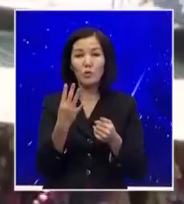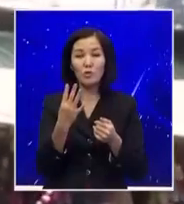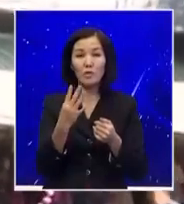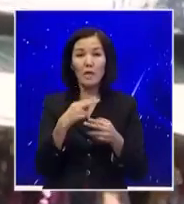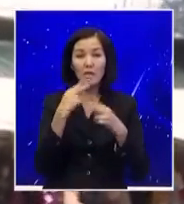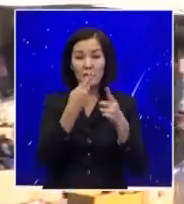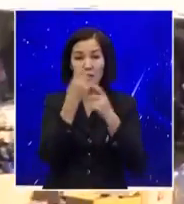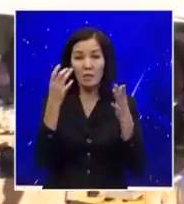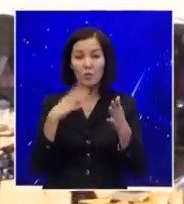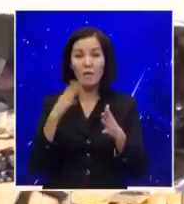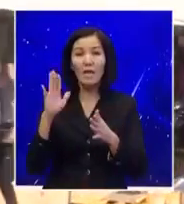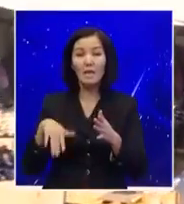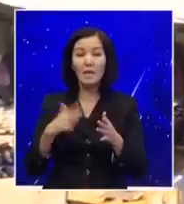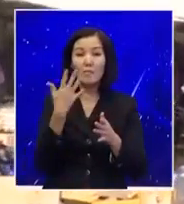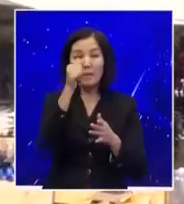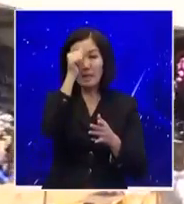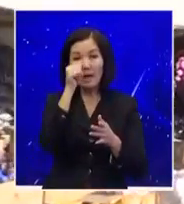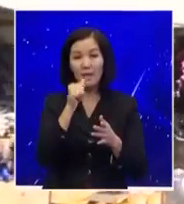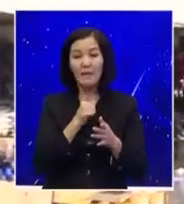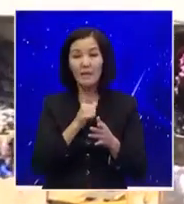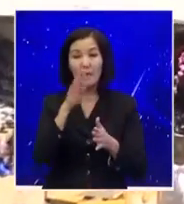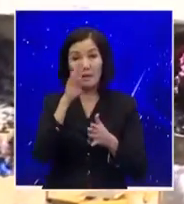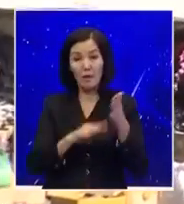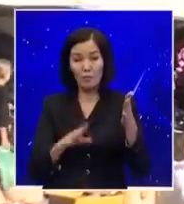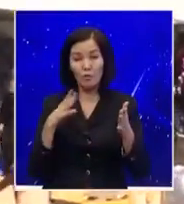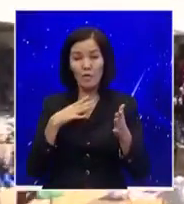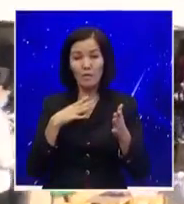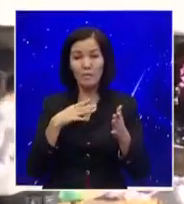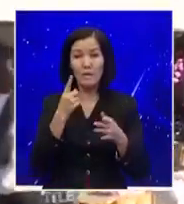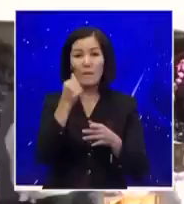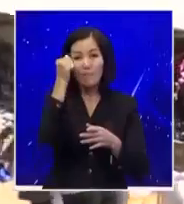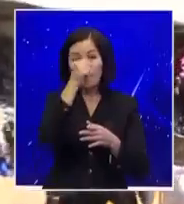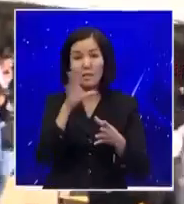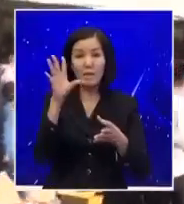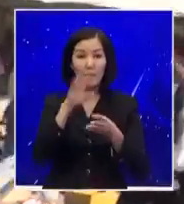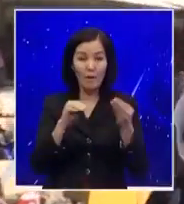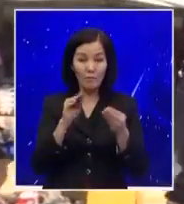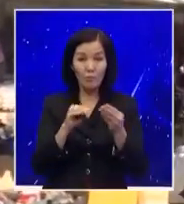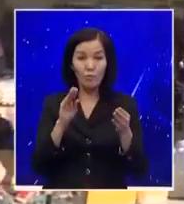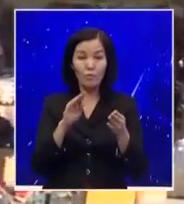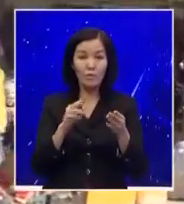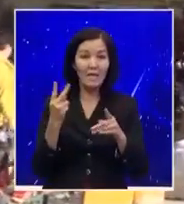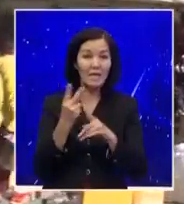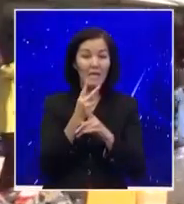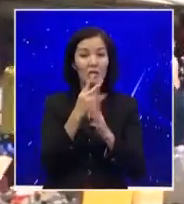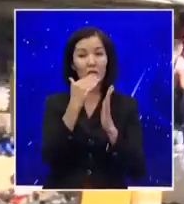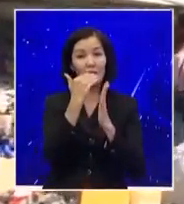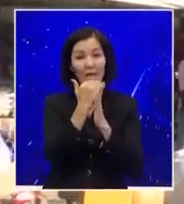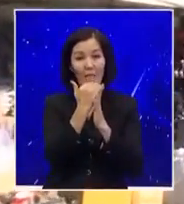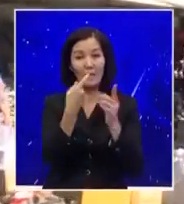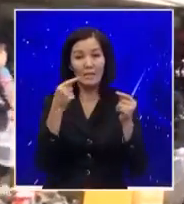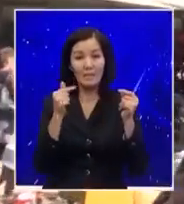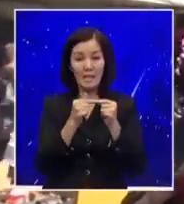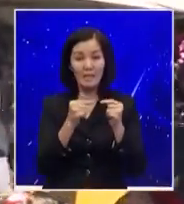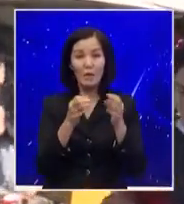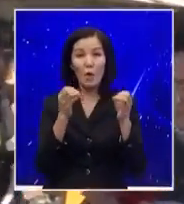ескерту береміз. Кейін 5 айлық есептік көрсеткіш көлемінде айыппұл саламыз. Бір жылда тағы қайталанса, осы баптың екінші тармағына сәйкес 10